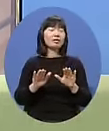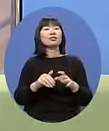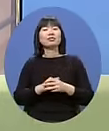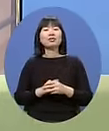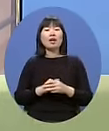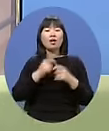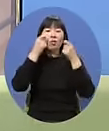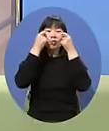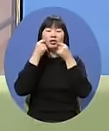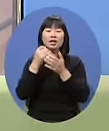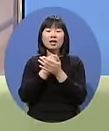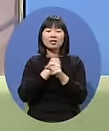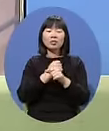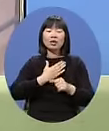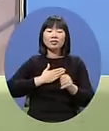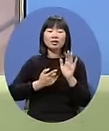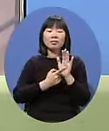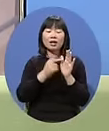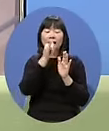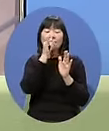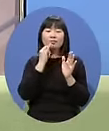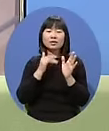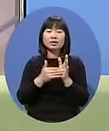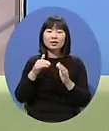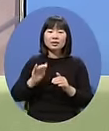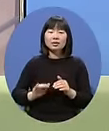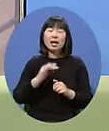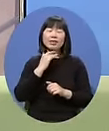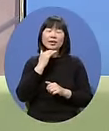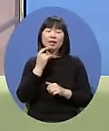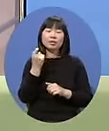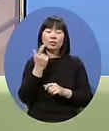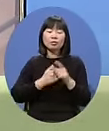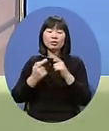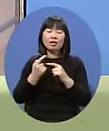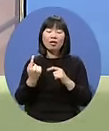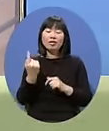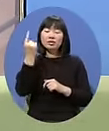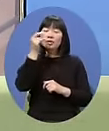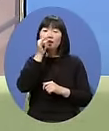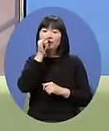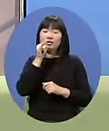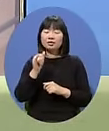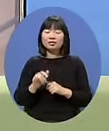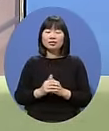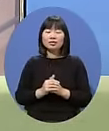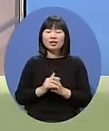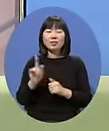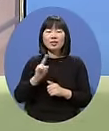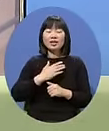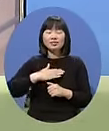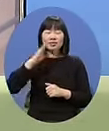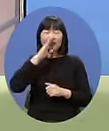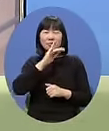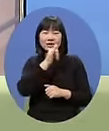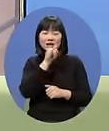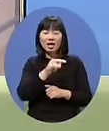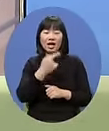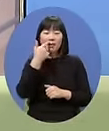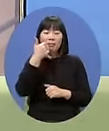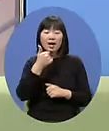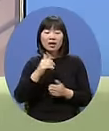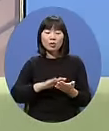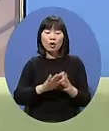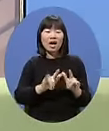그 울음으로써 감정을 네. 표현하기도 하는데 예. 약간 나이가 조금 더 들게 되면 예. 뭔가 기분 나쁜 일이 있으면 뭐 아빠를 안